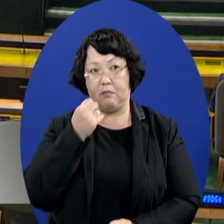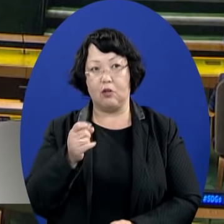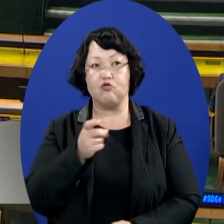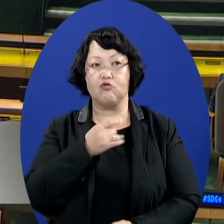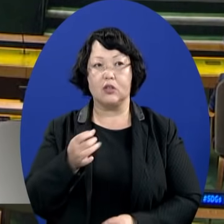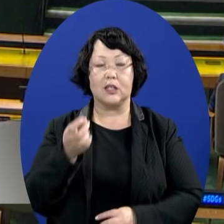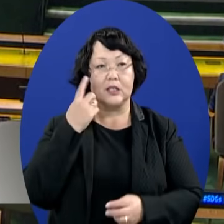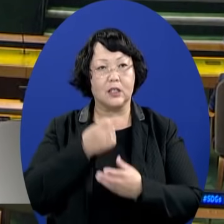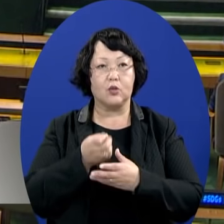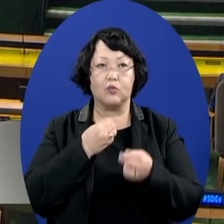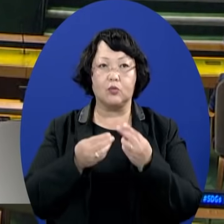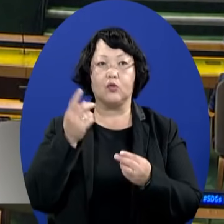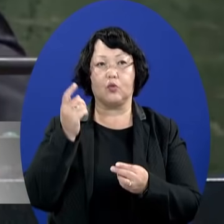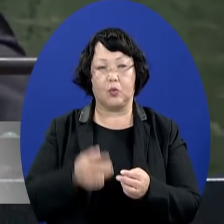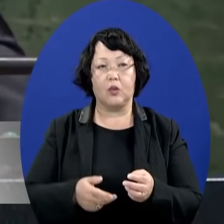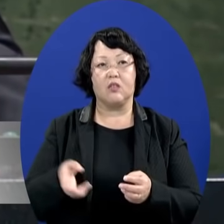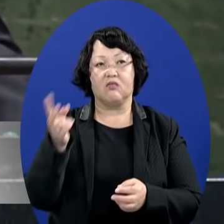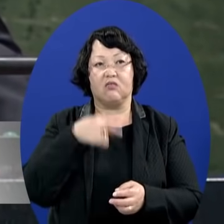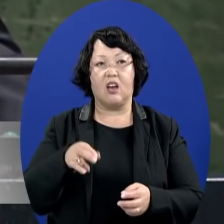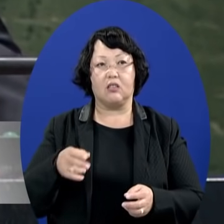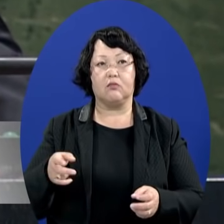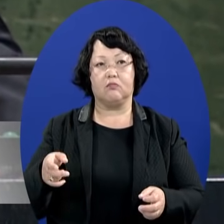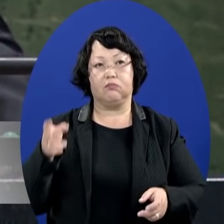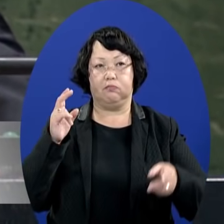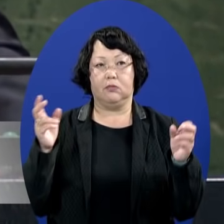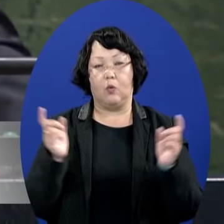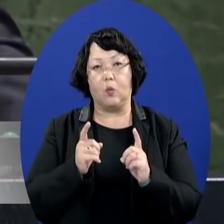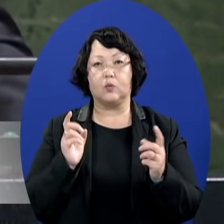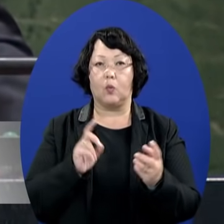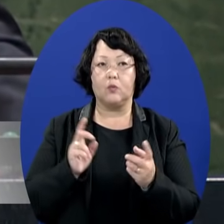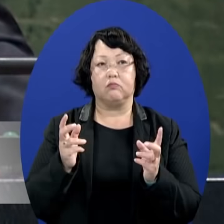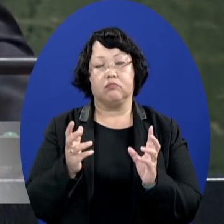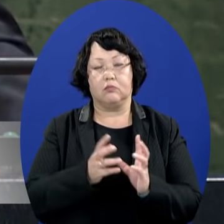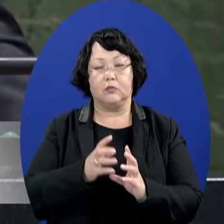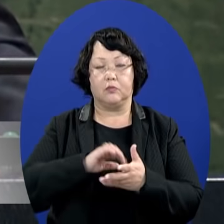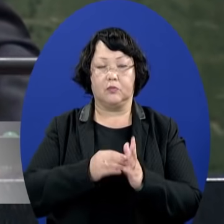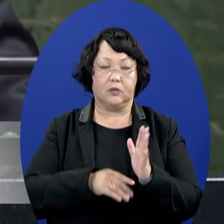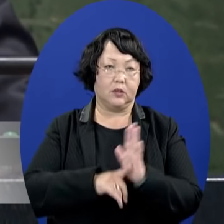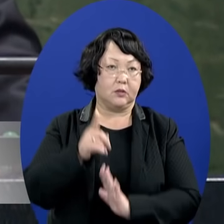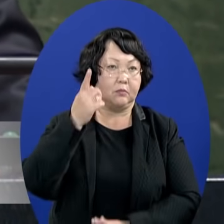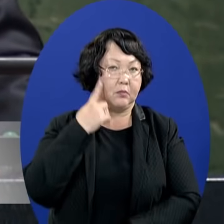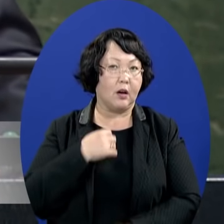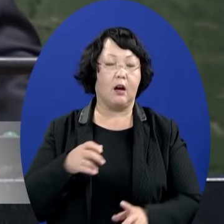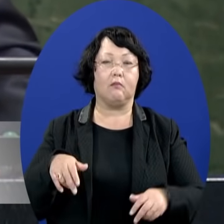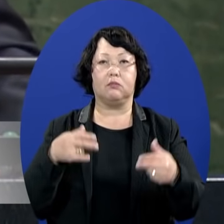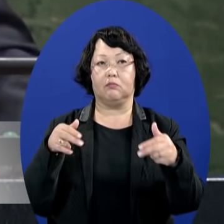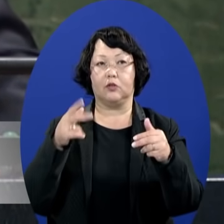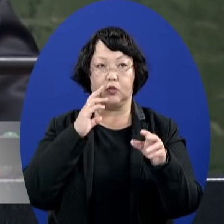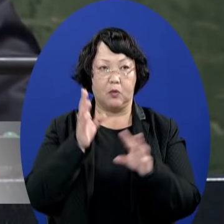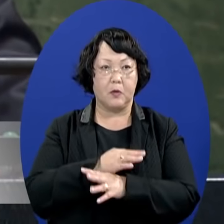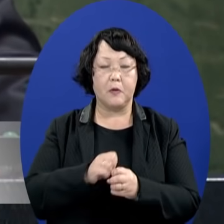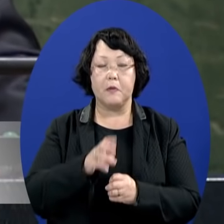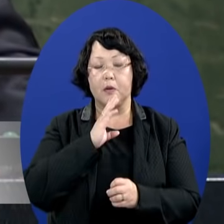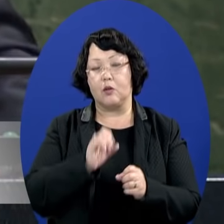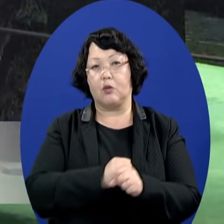гадна чуулганы хүрээнд хэд хэдэн томоохон дээд хэмжээний уулзалт зохион байгуулахаар товлсон. За эхнийх нь маргааш цахим хэлбэрээр зохион байгуулах